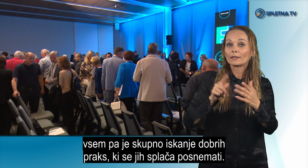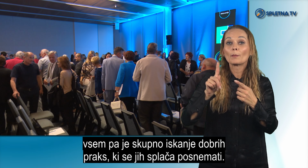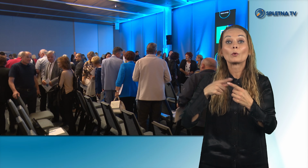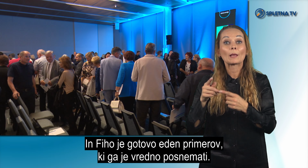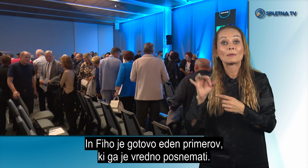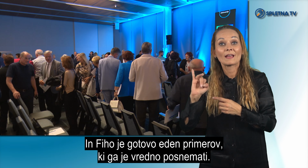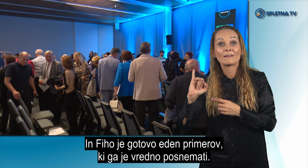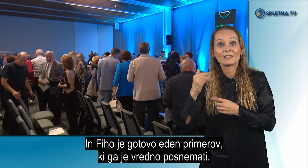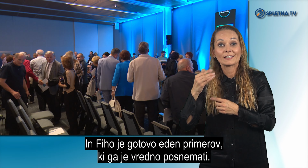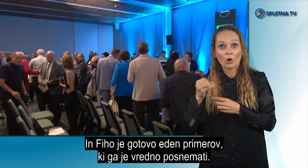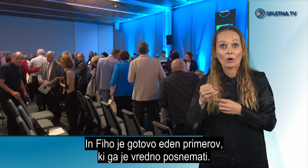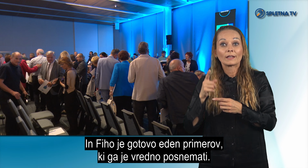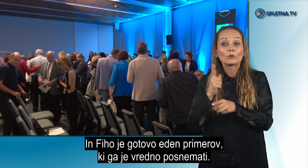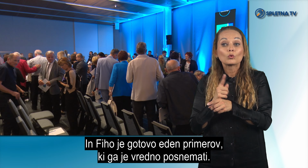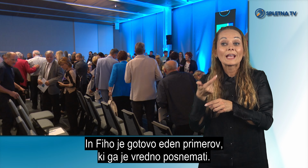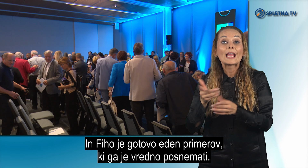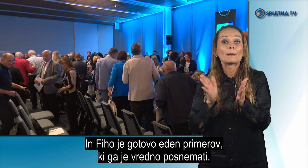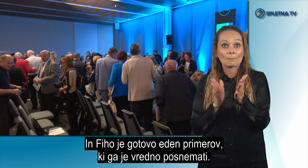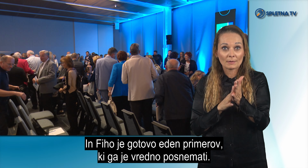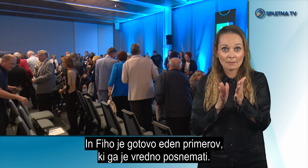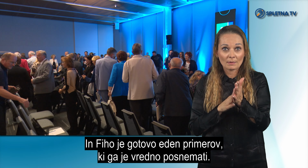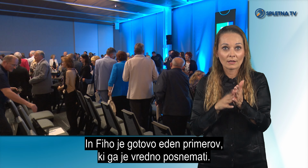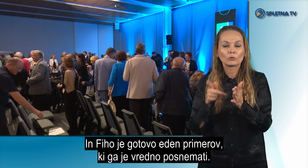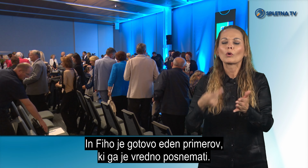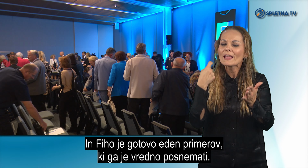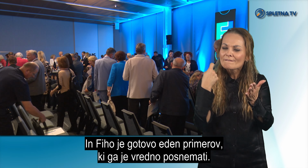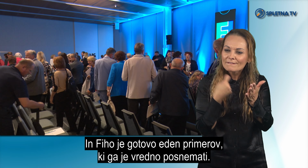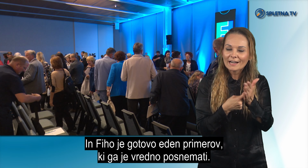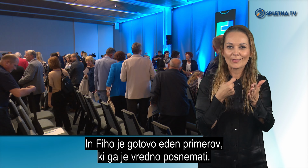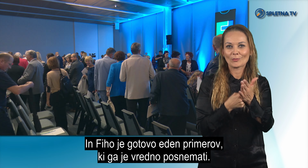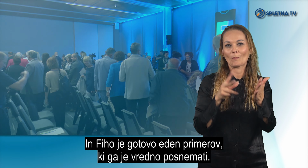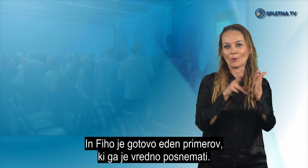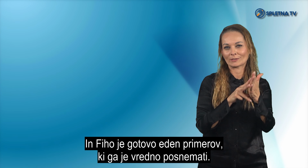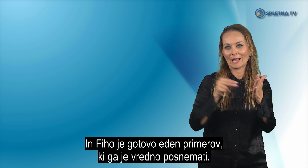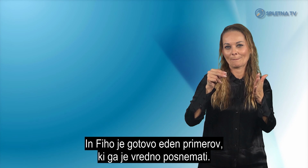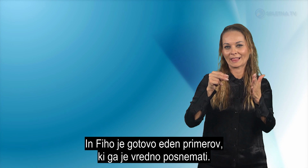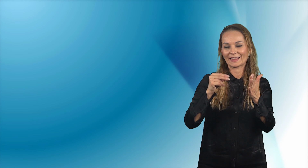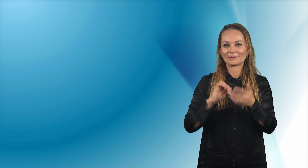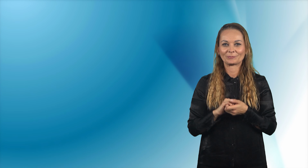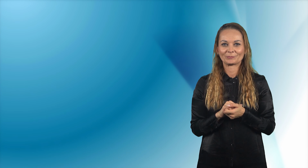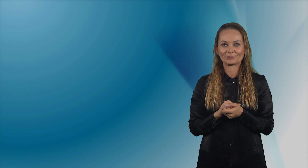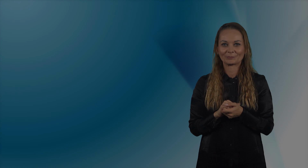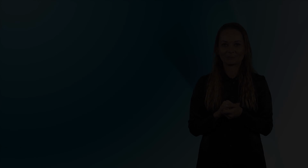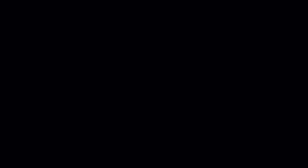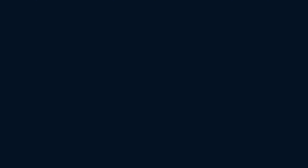In poslanstvo FIHA je gotovo eden primerov, ki ga je vredno posnemati.